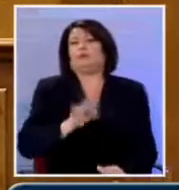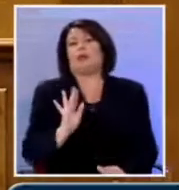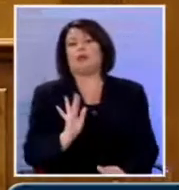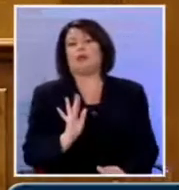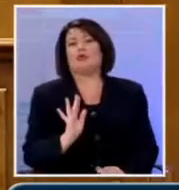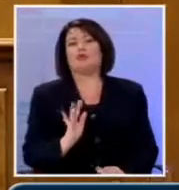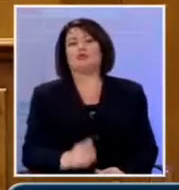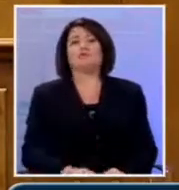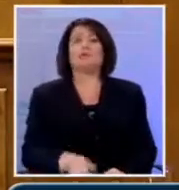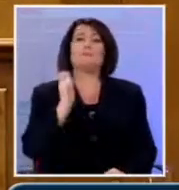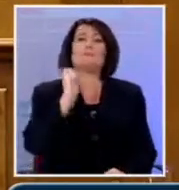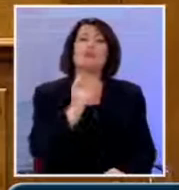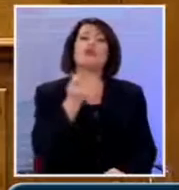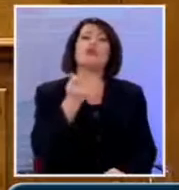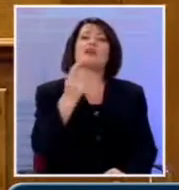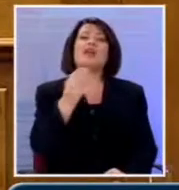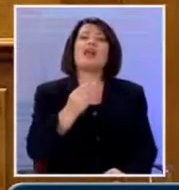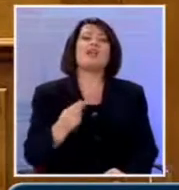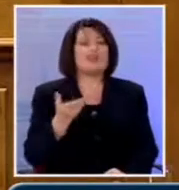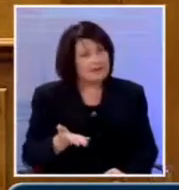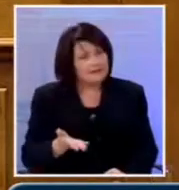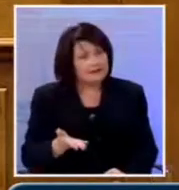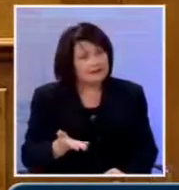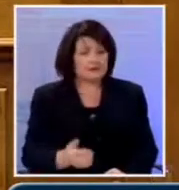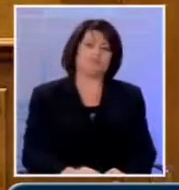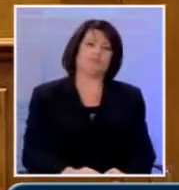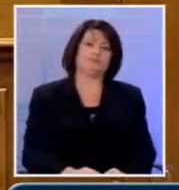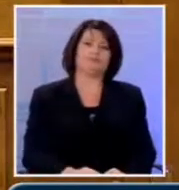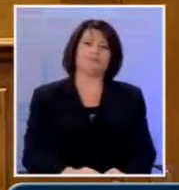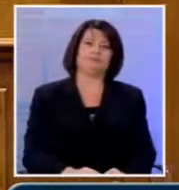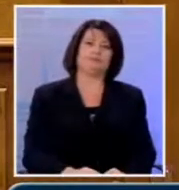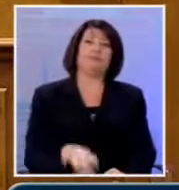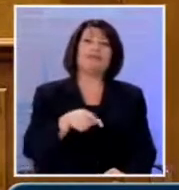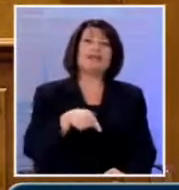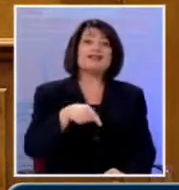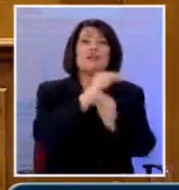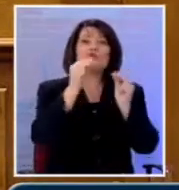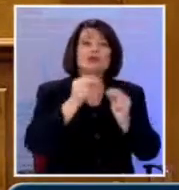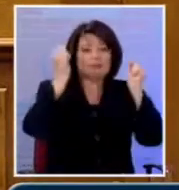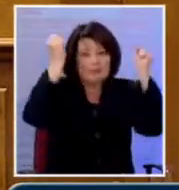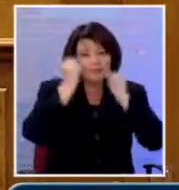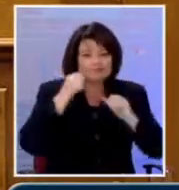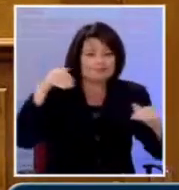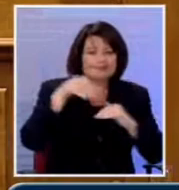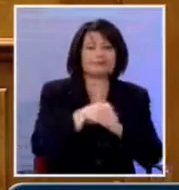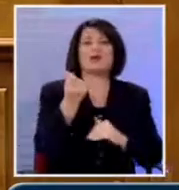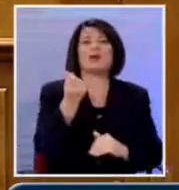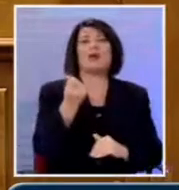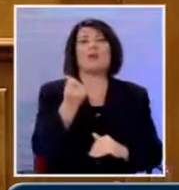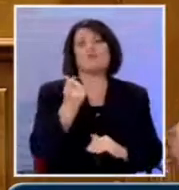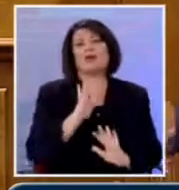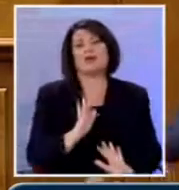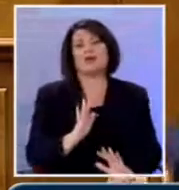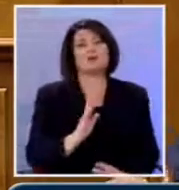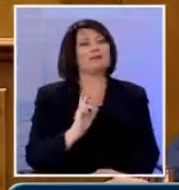Αυτά είναι τα πολιτικά και οικονομικά ζητήματα. Έτσι έγινε η χρεοκοπία. Όχι για τον